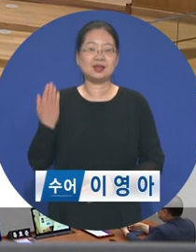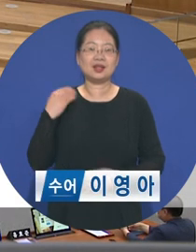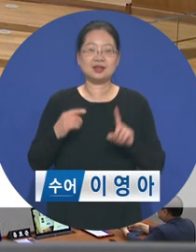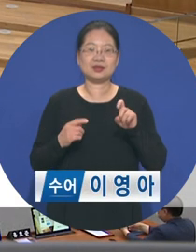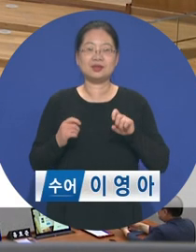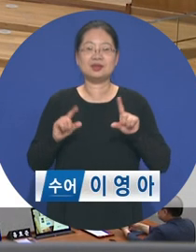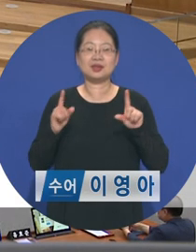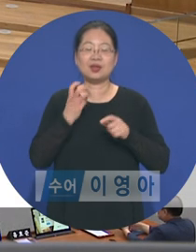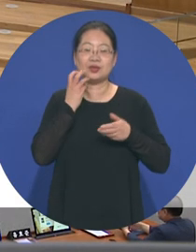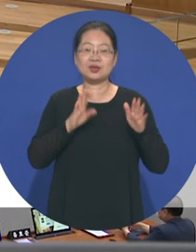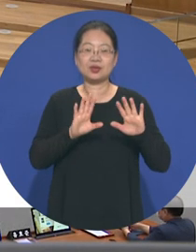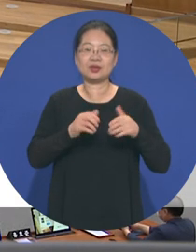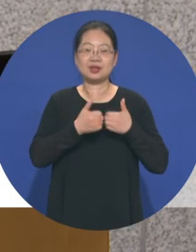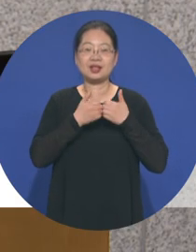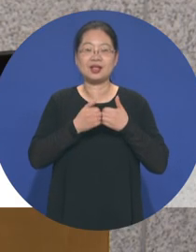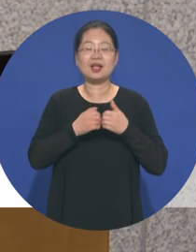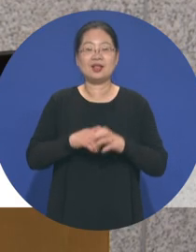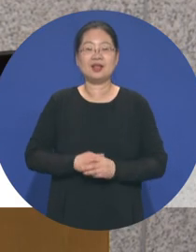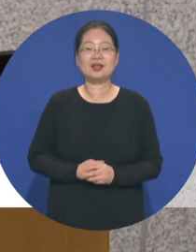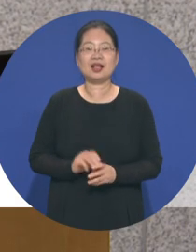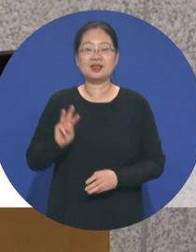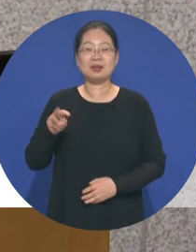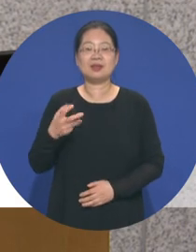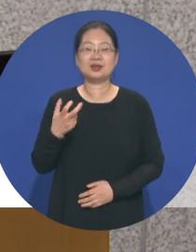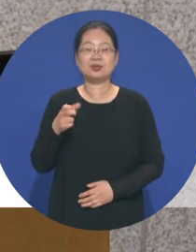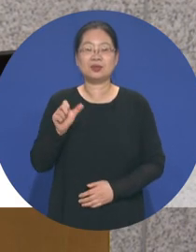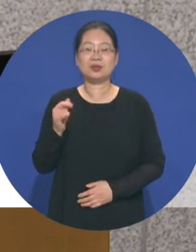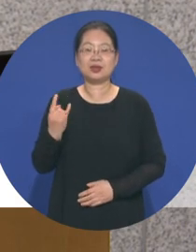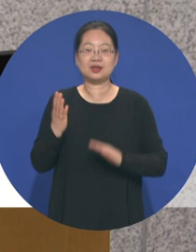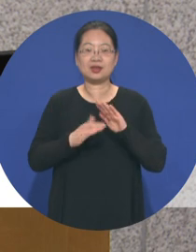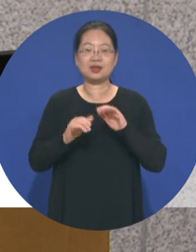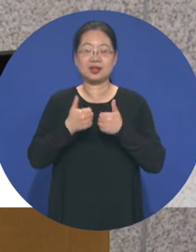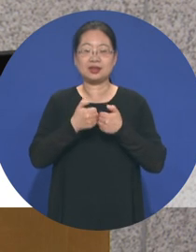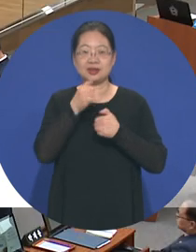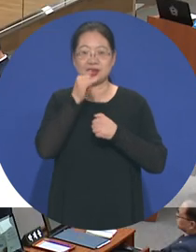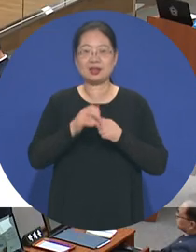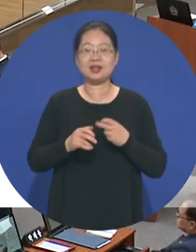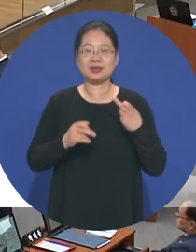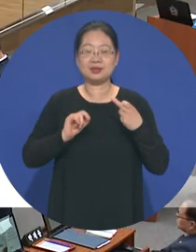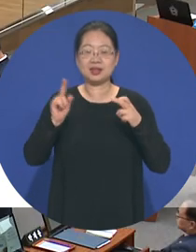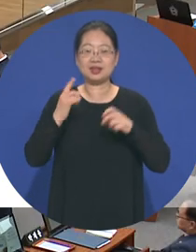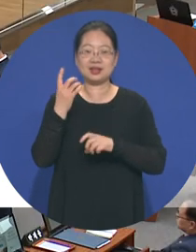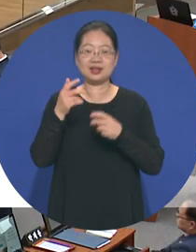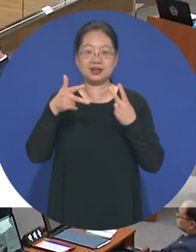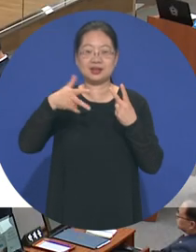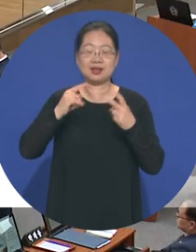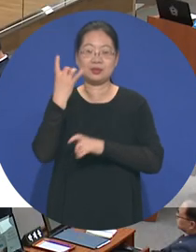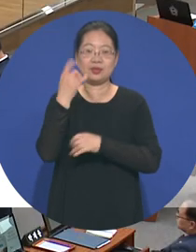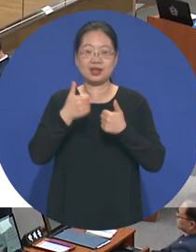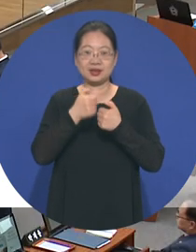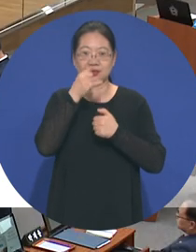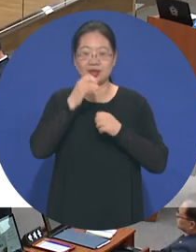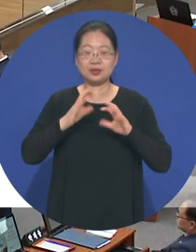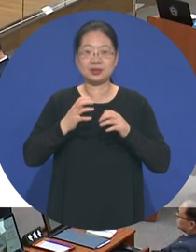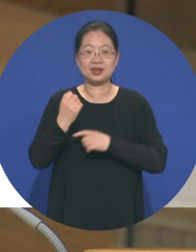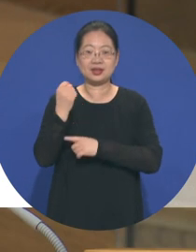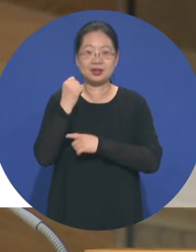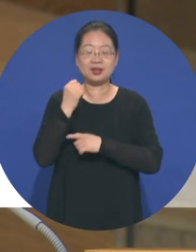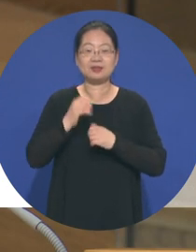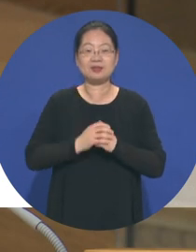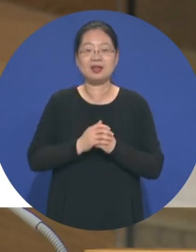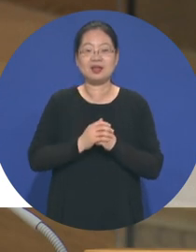지난 11일 경기도의회 제 375회 정례회가 시작된 가운데 12일 2차 본회의가 열렸습니다 국민의인